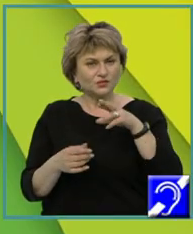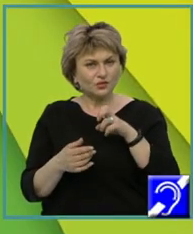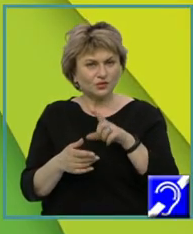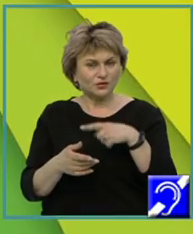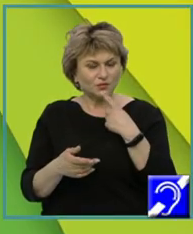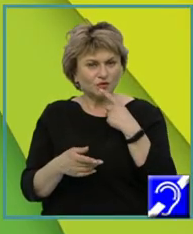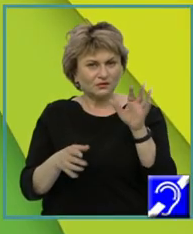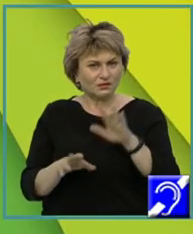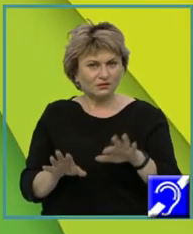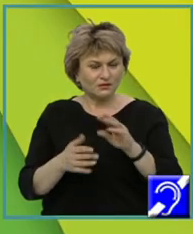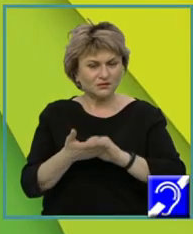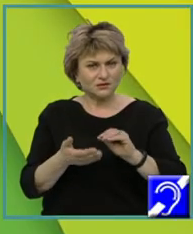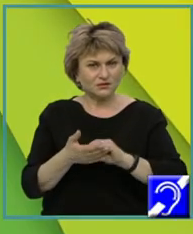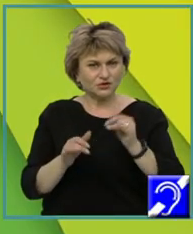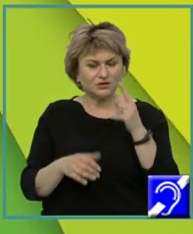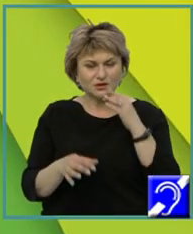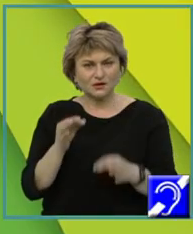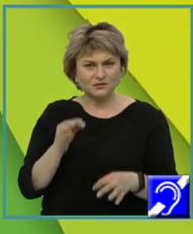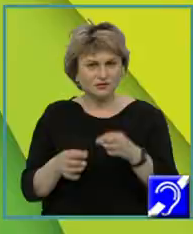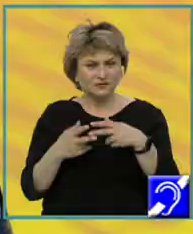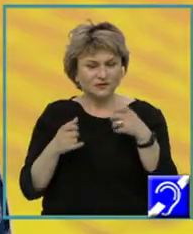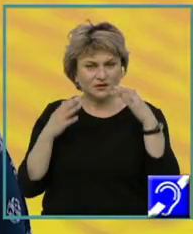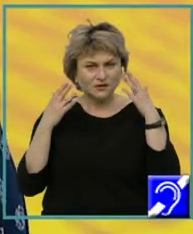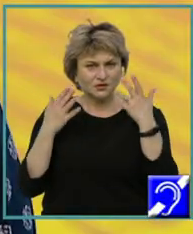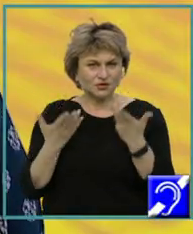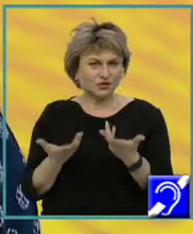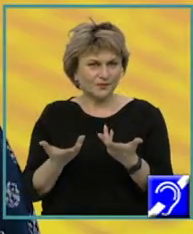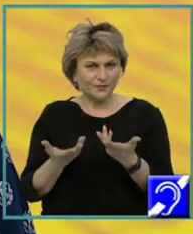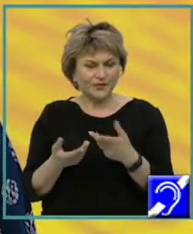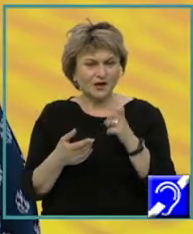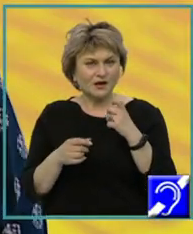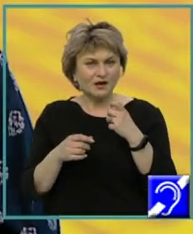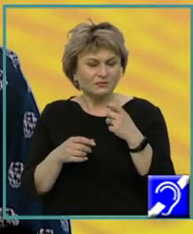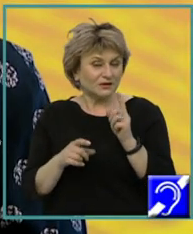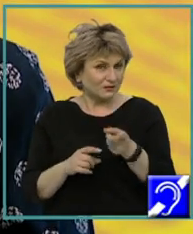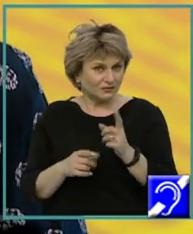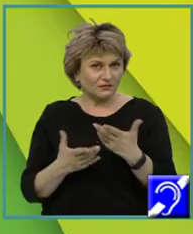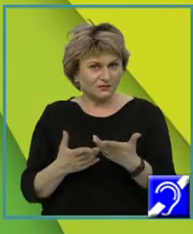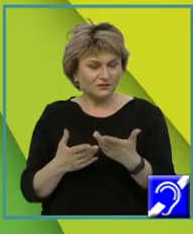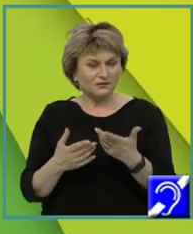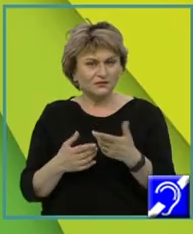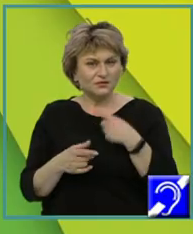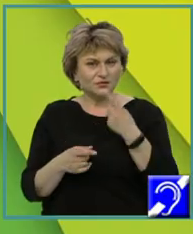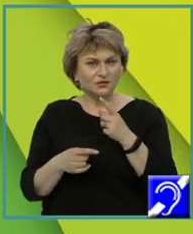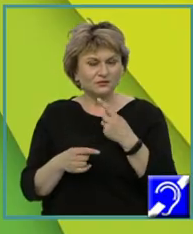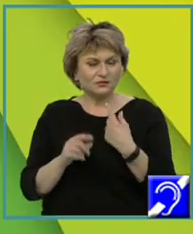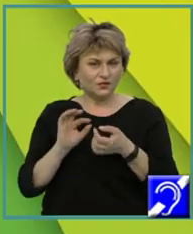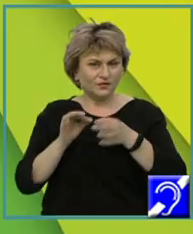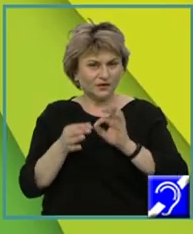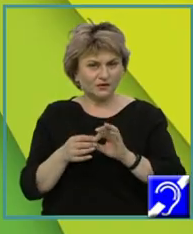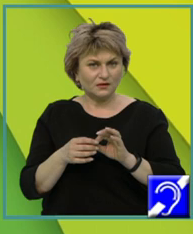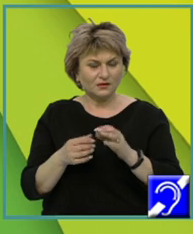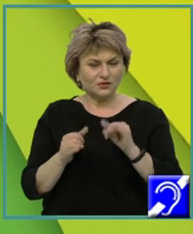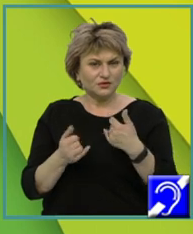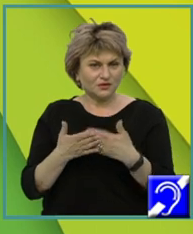convinge eroii să scrie și să analizeze fără grijă estetică să își aranjeze cuvintele Iată